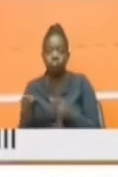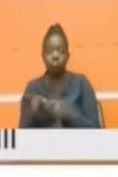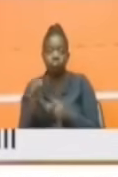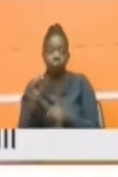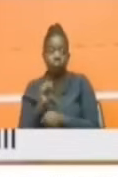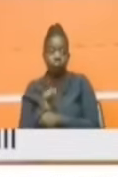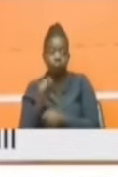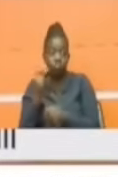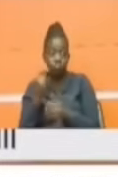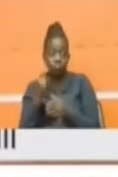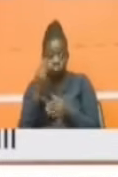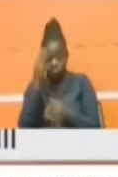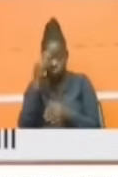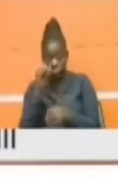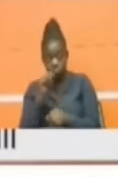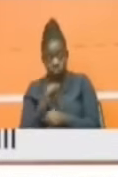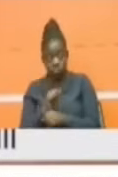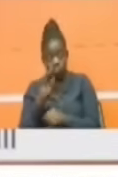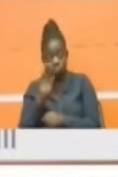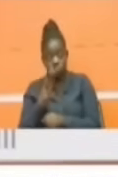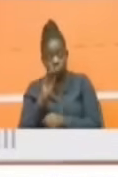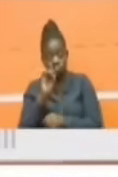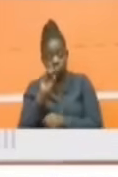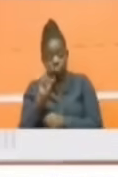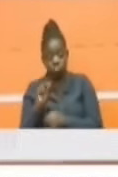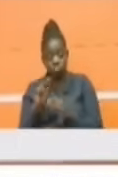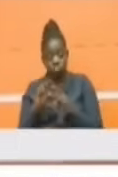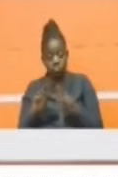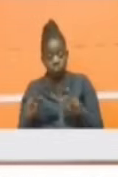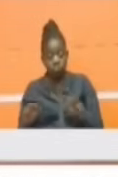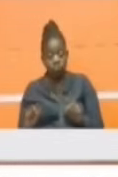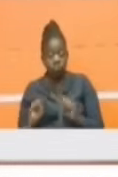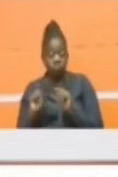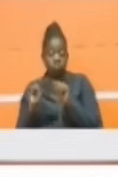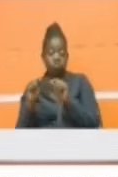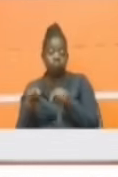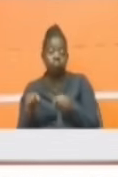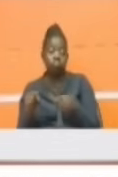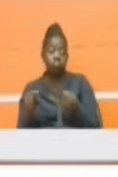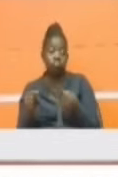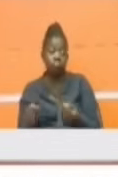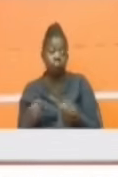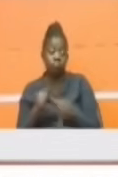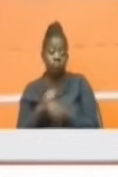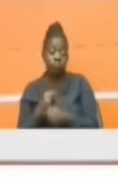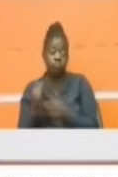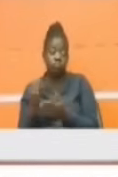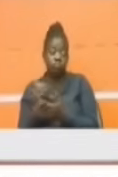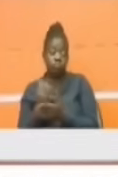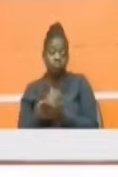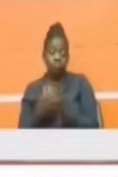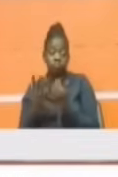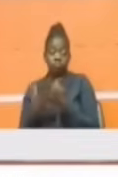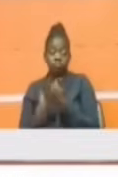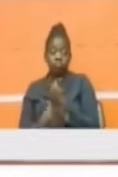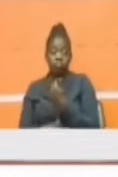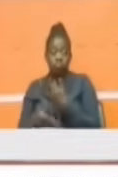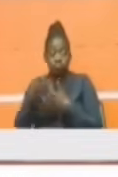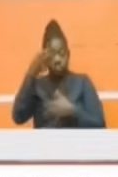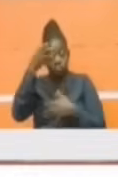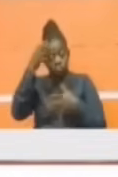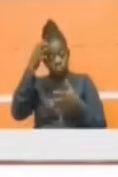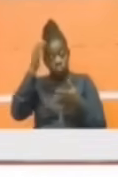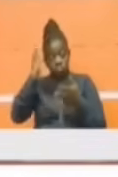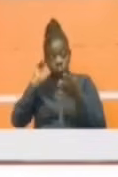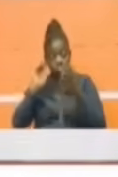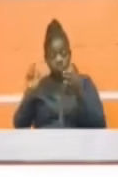biki ebigireetera okukola biri ku prof bio research n'olwekyo yitayo weerwaneko anti obwavu mpologoma